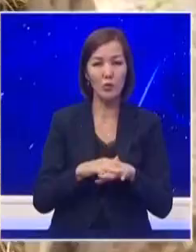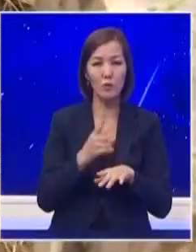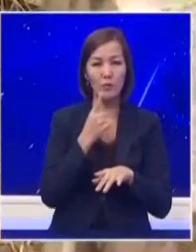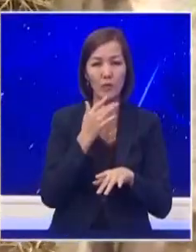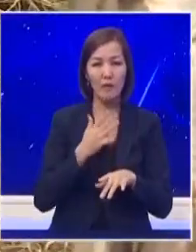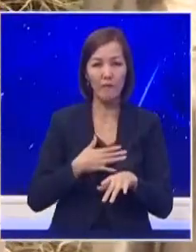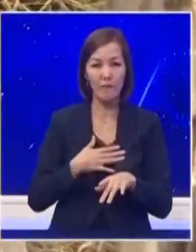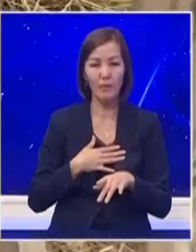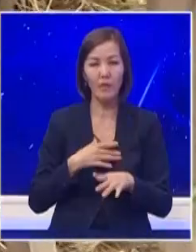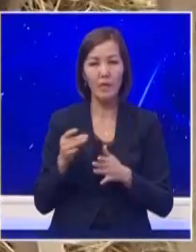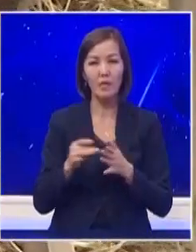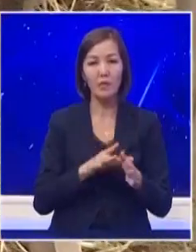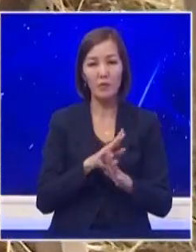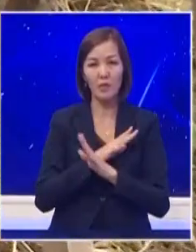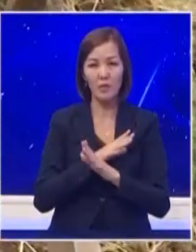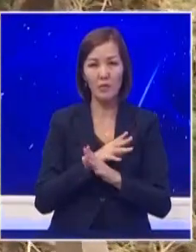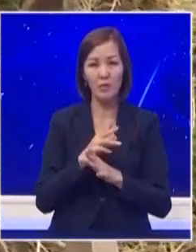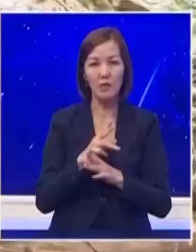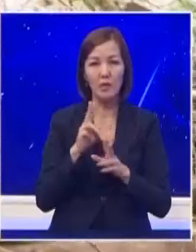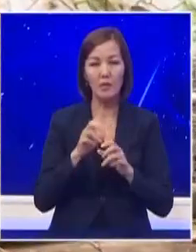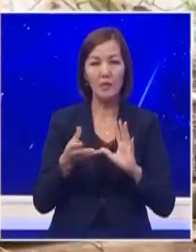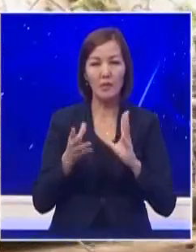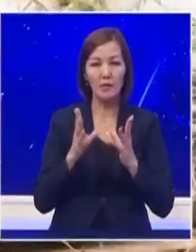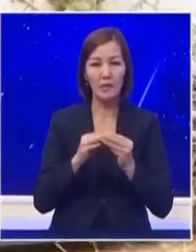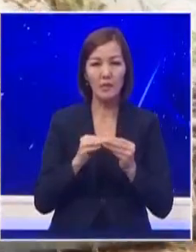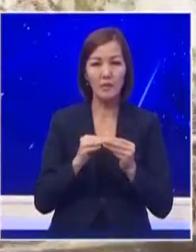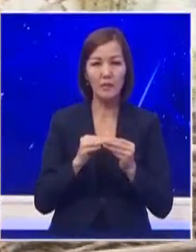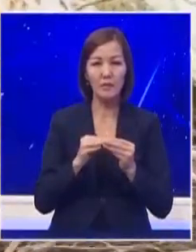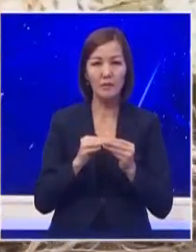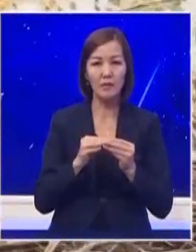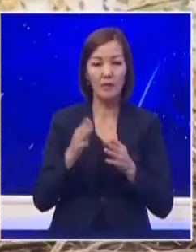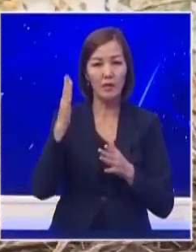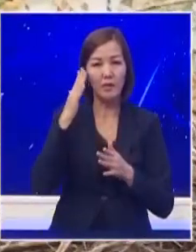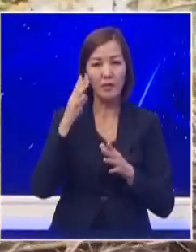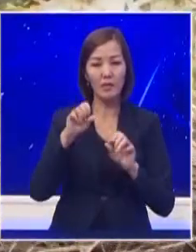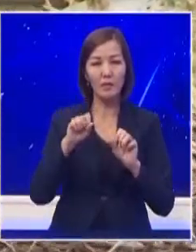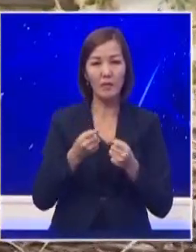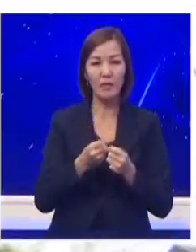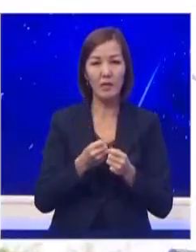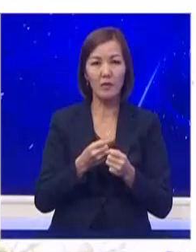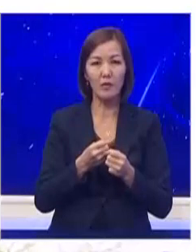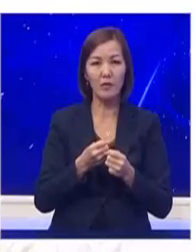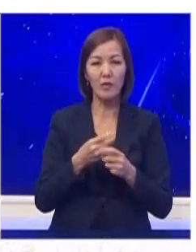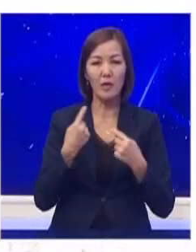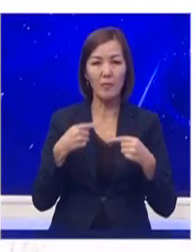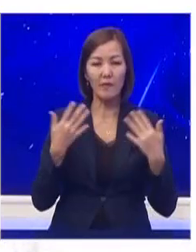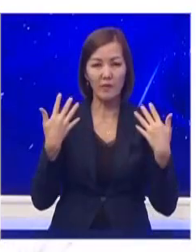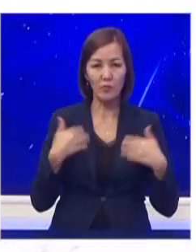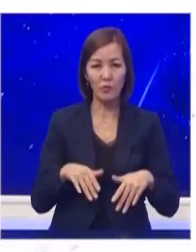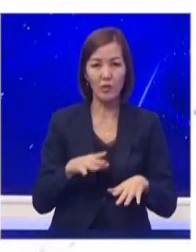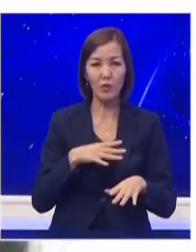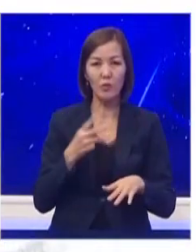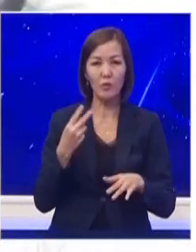травами где он позже скончался медики диагностировали у ребенка перелом височной части головы а также ссадины и ушибы по всему телу